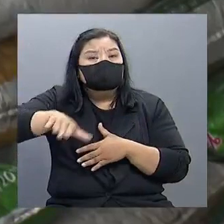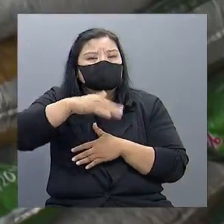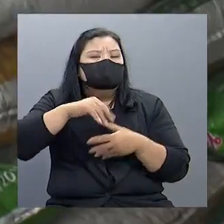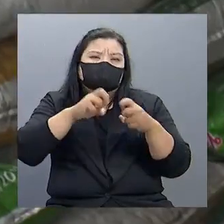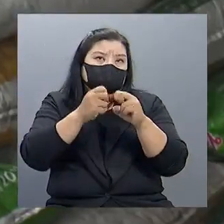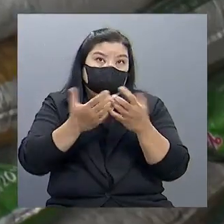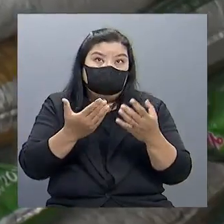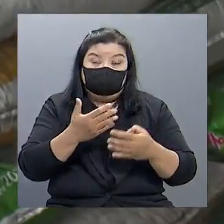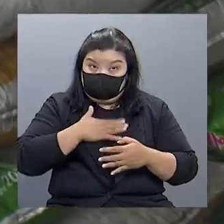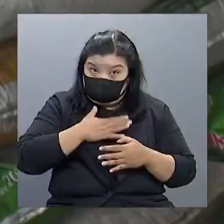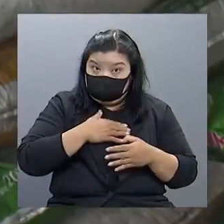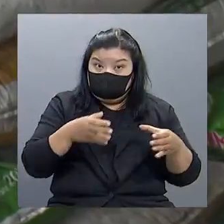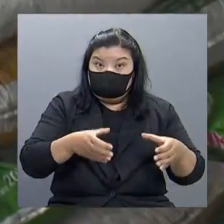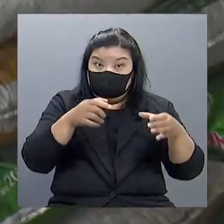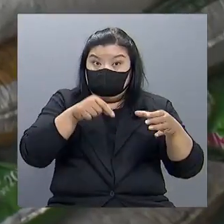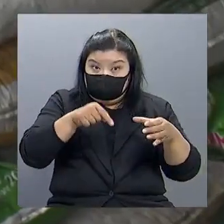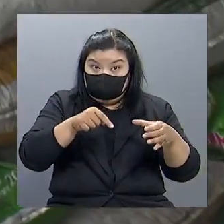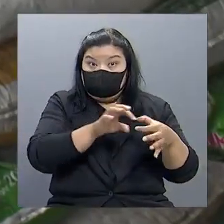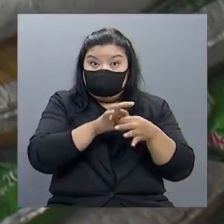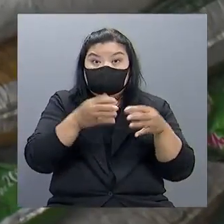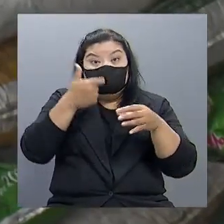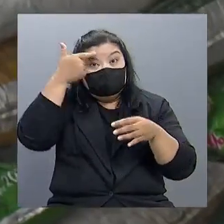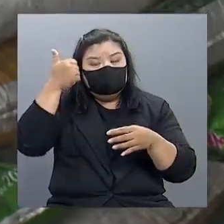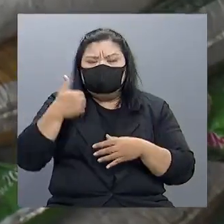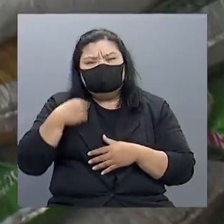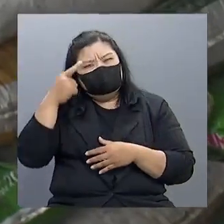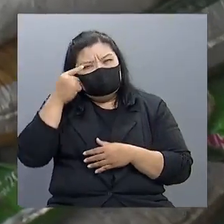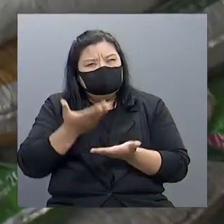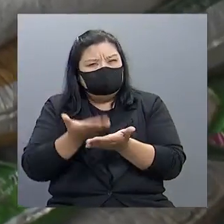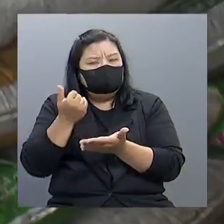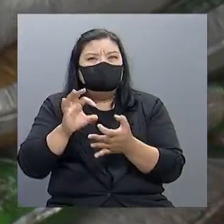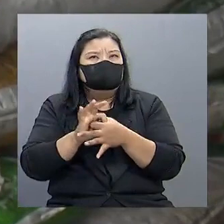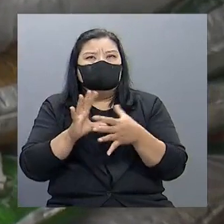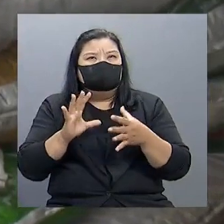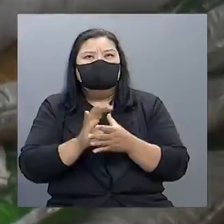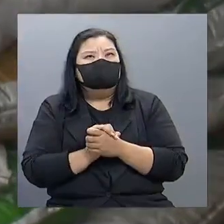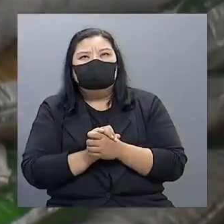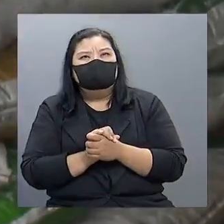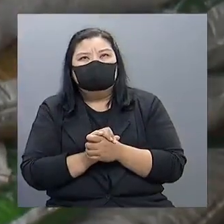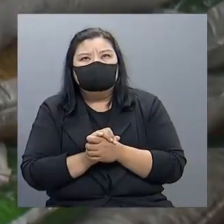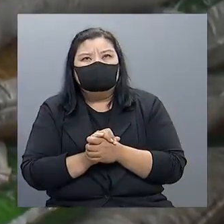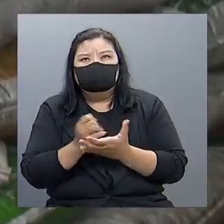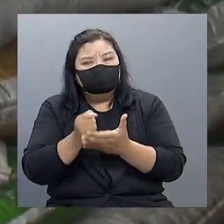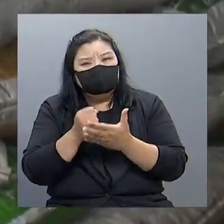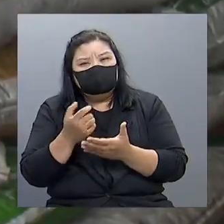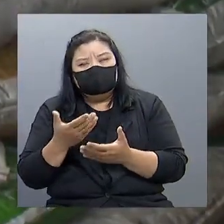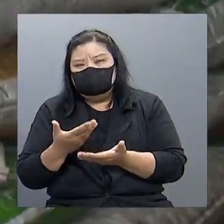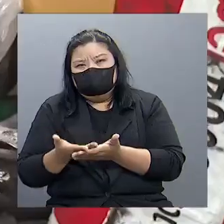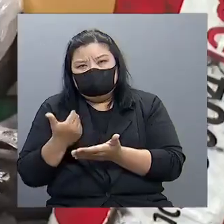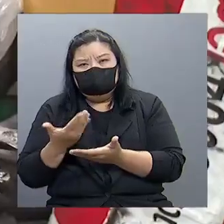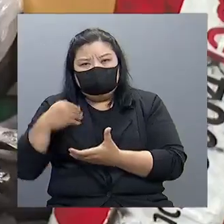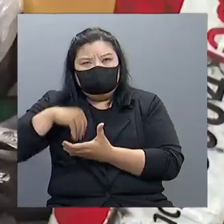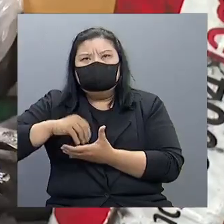ะคะพูดถึงจากเตาตัวนี้ไม่ได้เอื้อกับเจ้าของกิจการถ่านนะคะสักเท่าไหร่เล